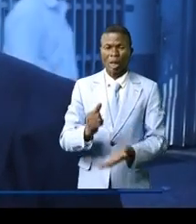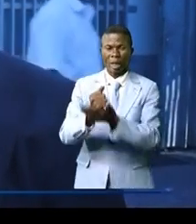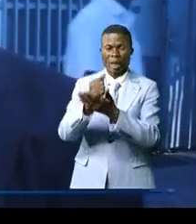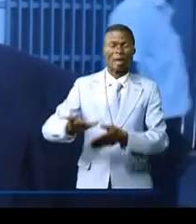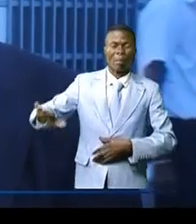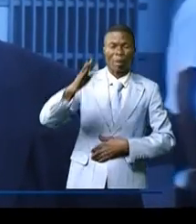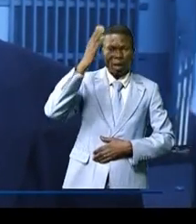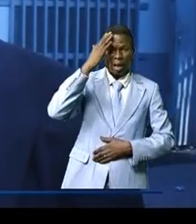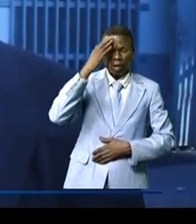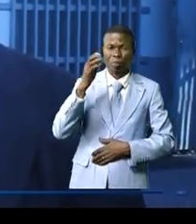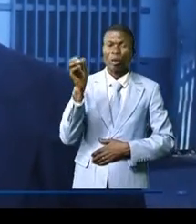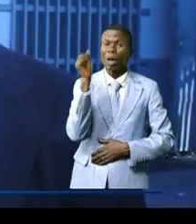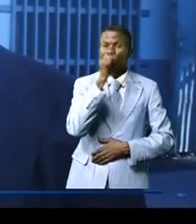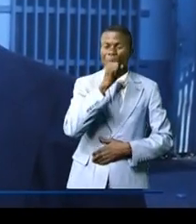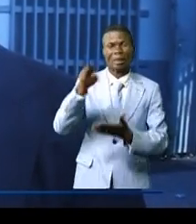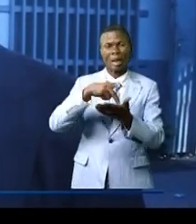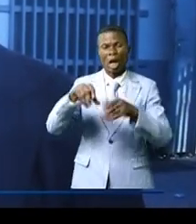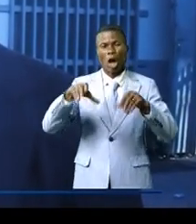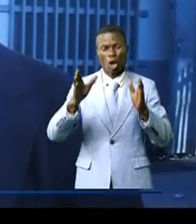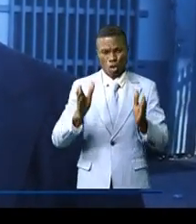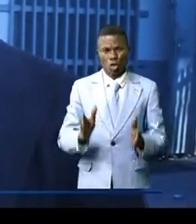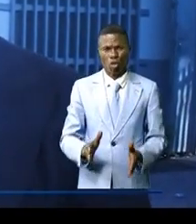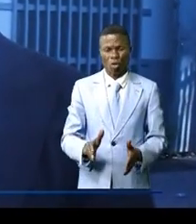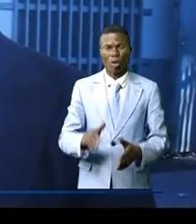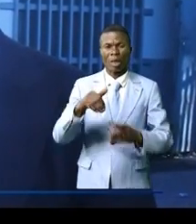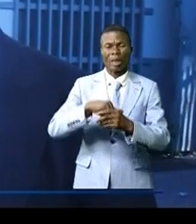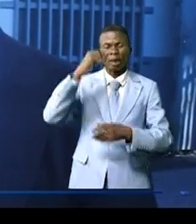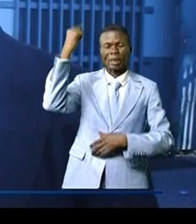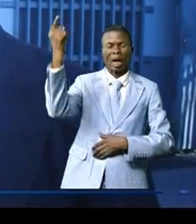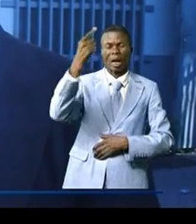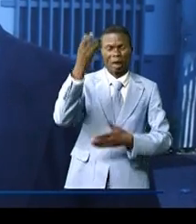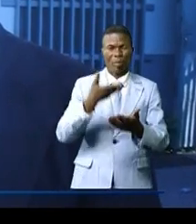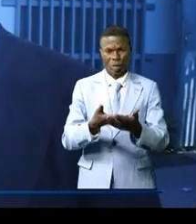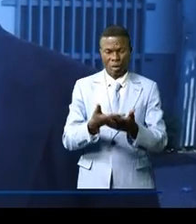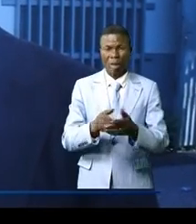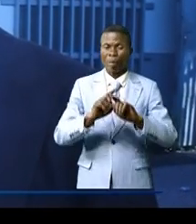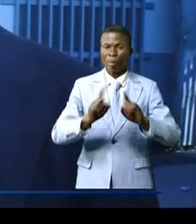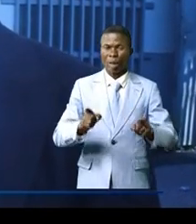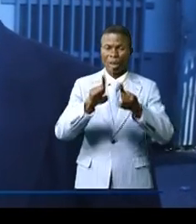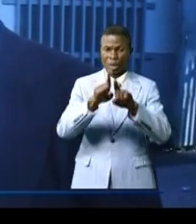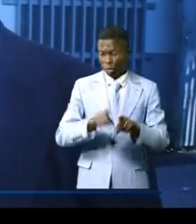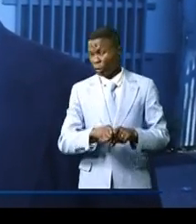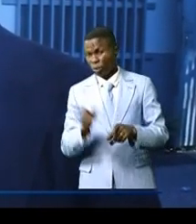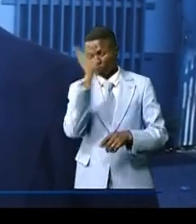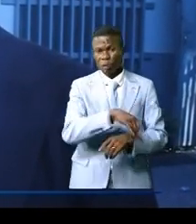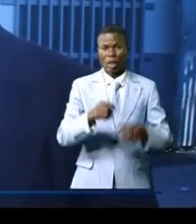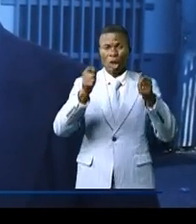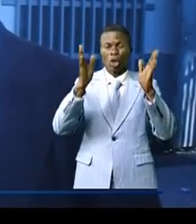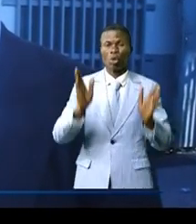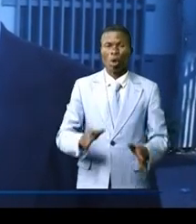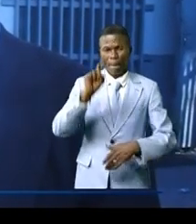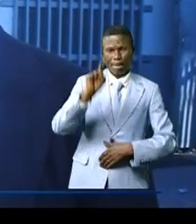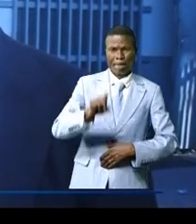la Rumba, qui ont beaucoup écrit également sur la Rumba. Mais en même temps, ces journalistes ont